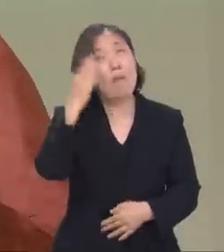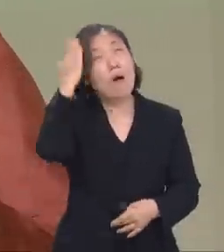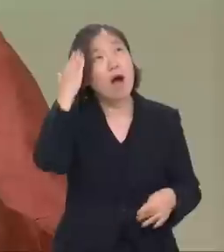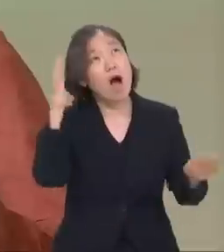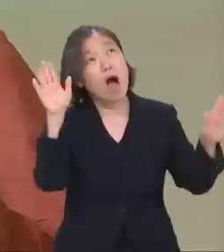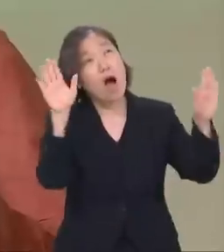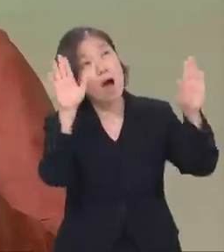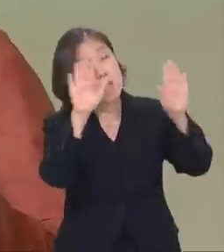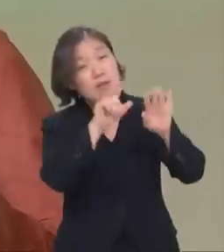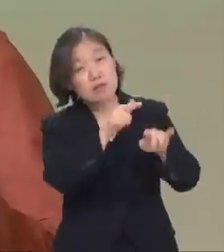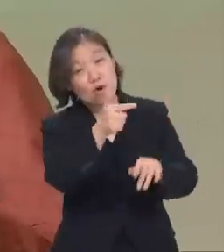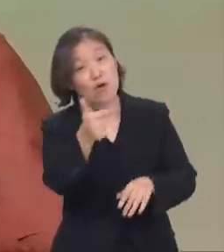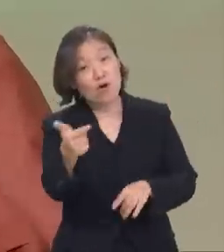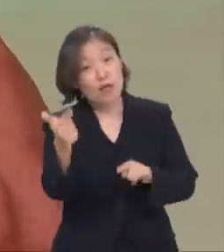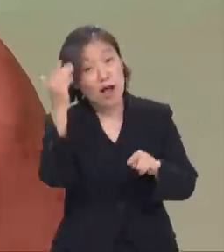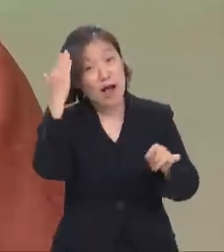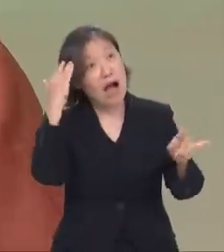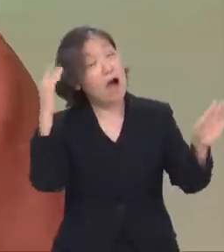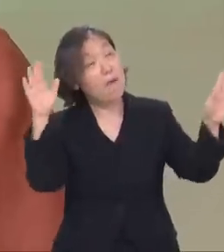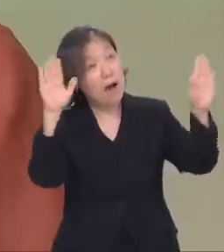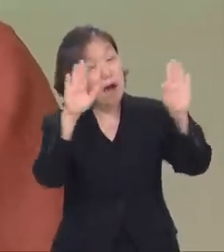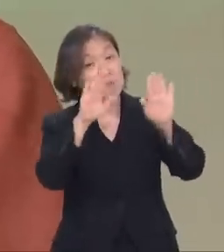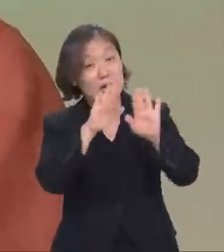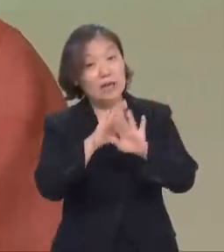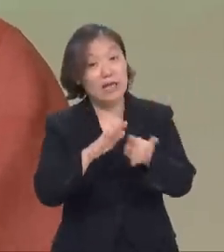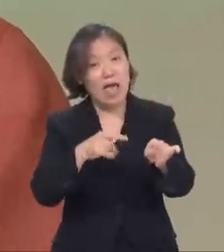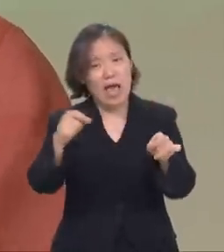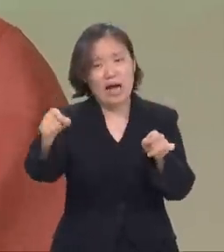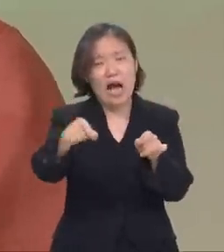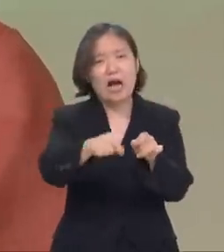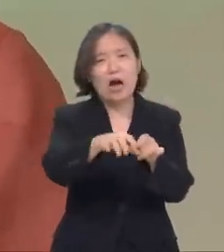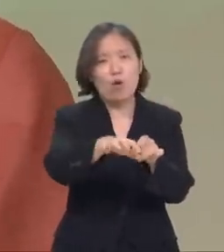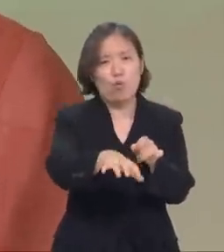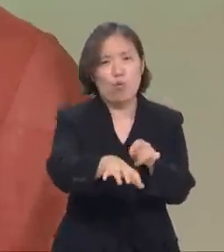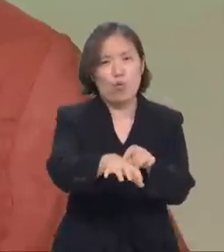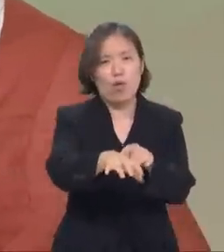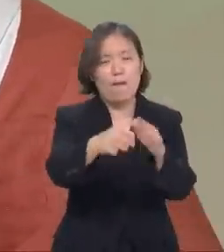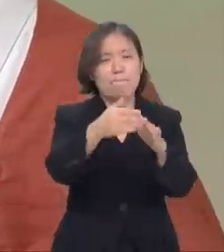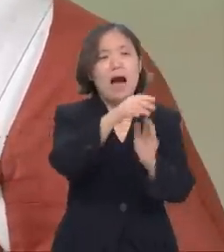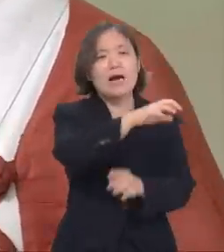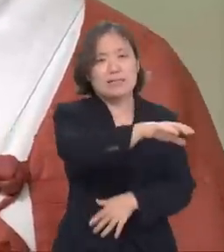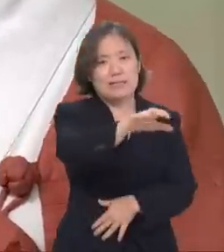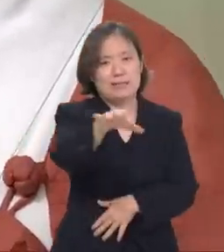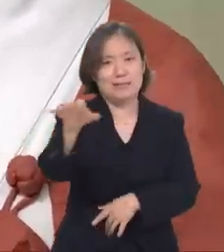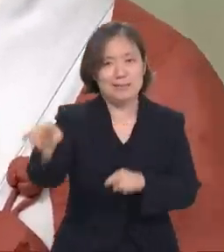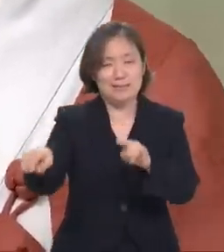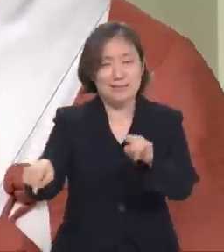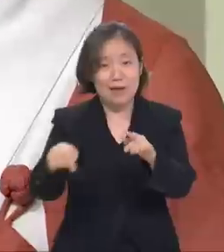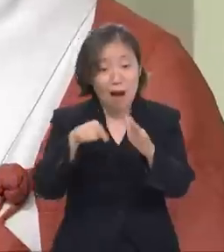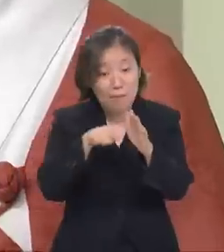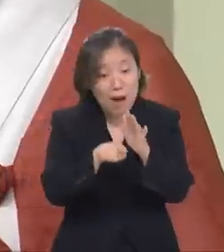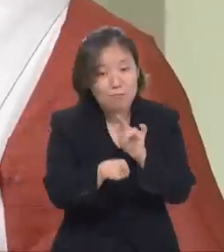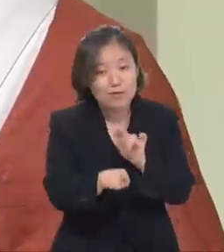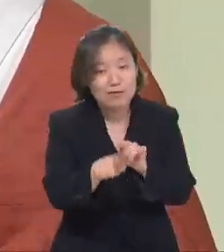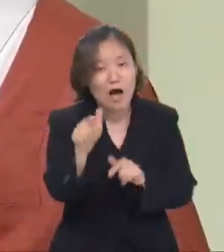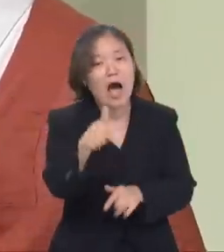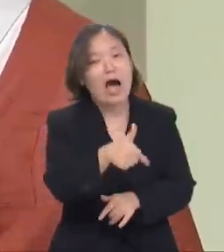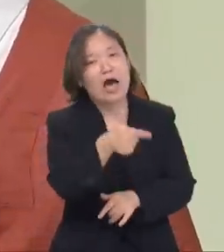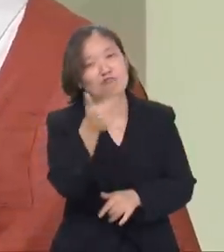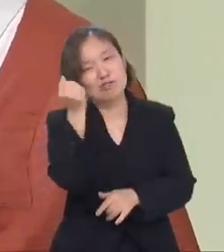날이 점점 어두워지다 보니까 결국 근처에 가까운 어느 작은 마을에 들어가서 하룻밤을